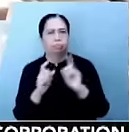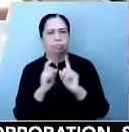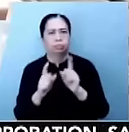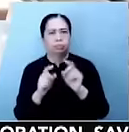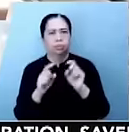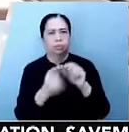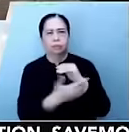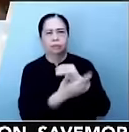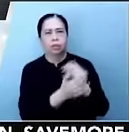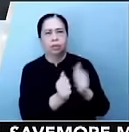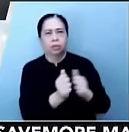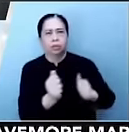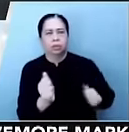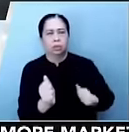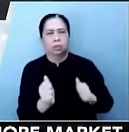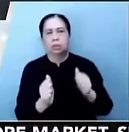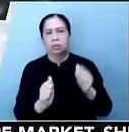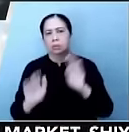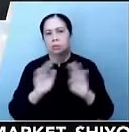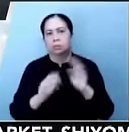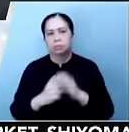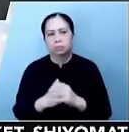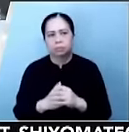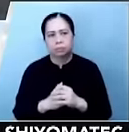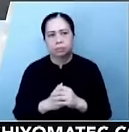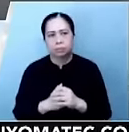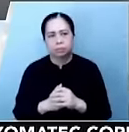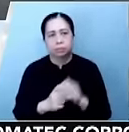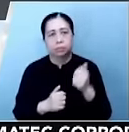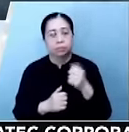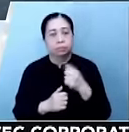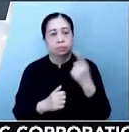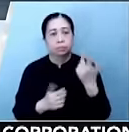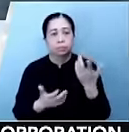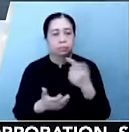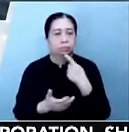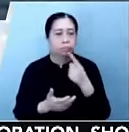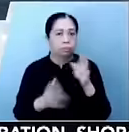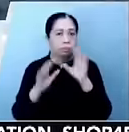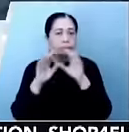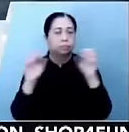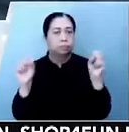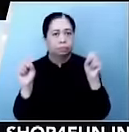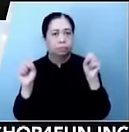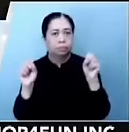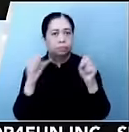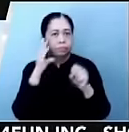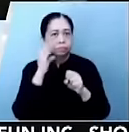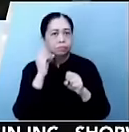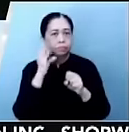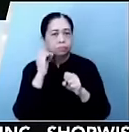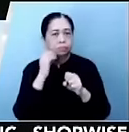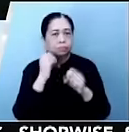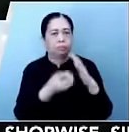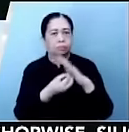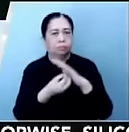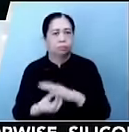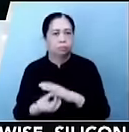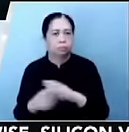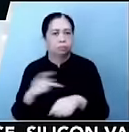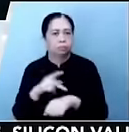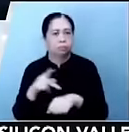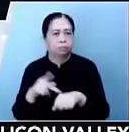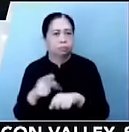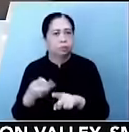ang kontrobersya. Sa isang punto, sinabi ng Pangulo na nakaranas ng pang-aapi ang Pilipinas mula sa